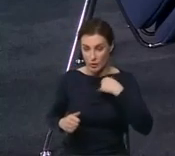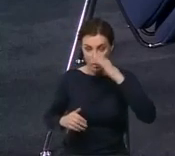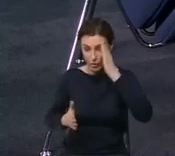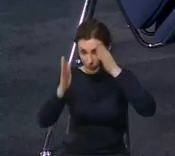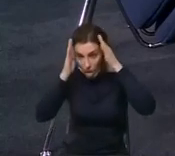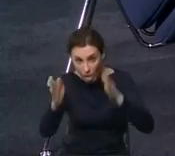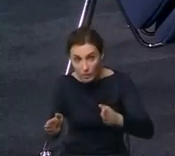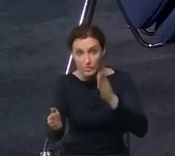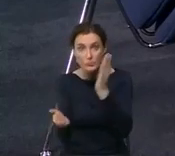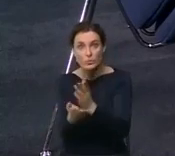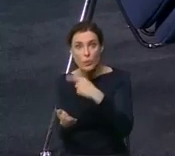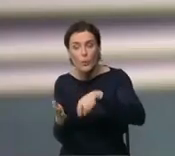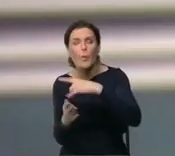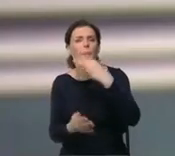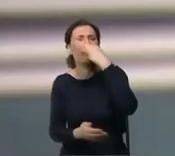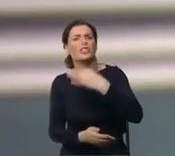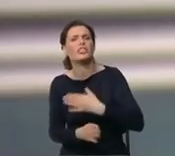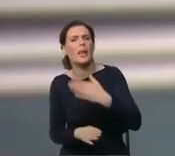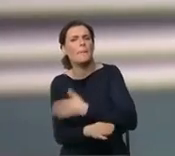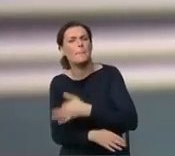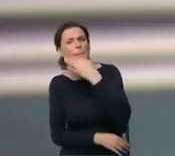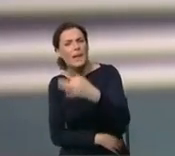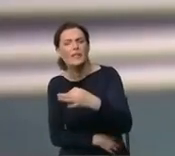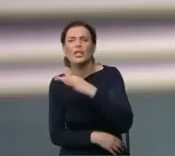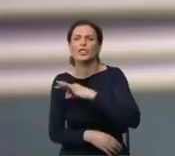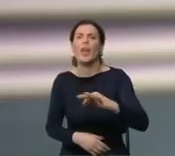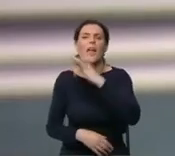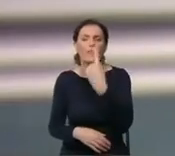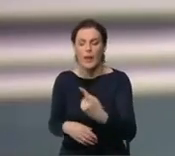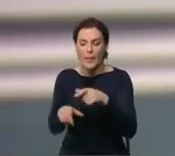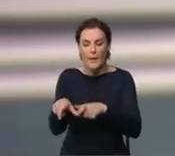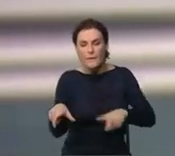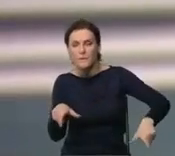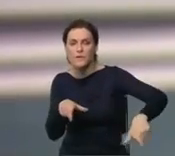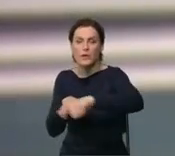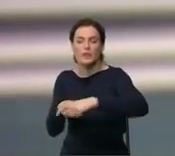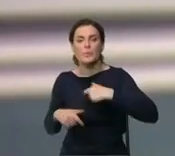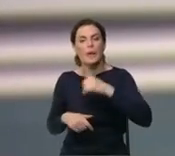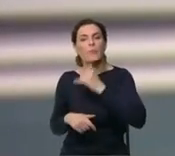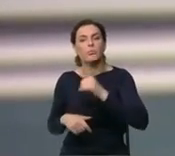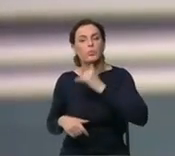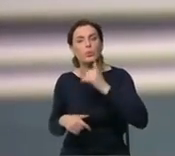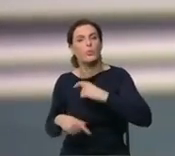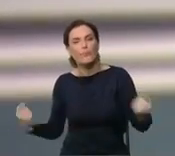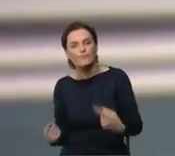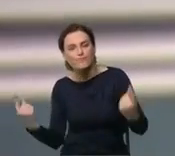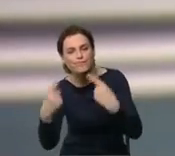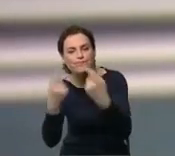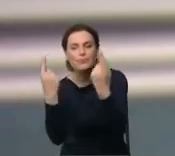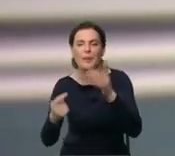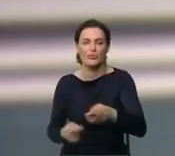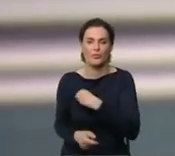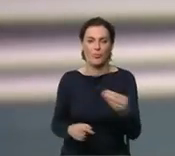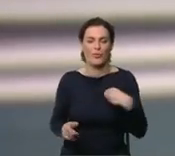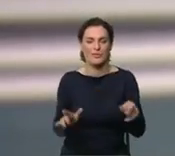na, padło pytanie, budowanie toru Formuły 1. Żebym ja tutaj zaczął propagandę o budowie toru Formuły